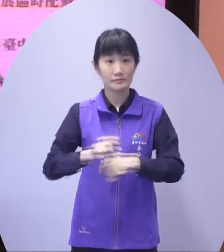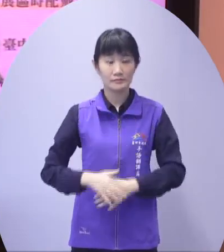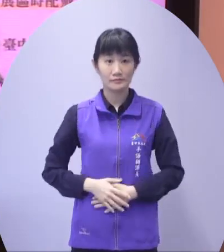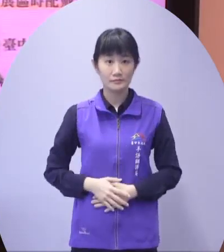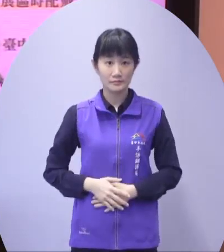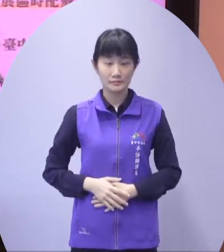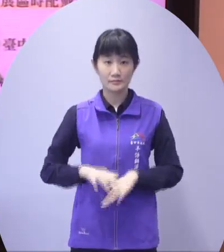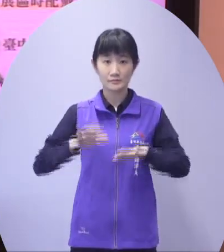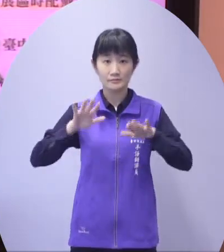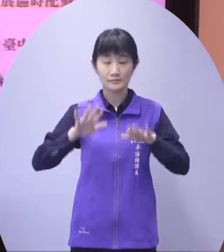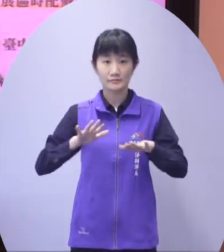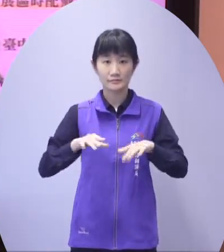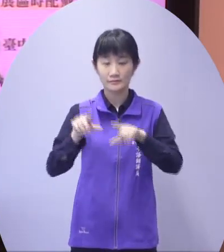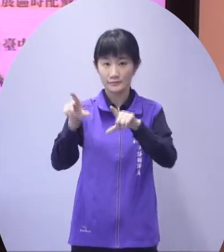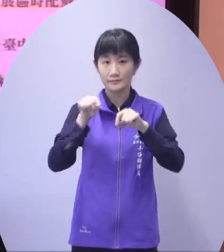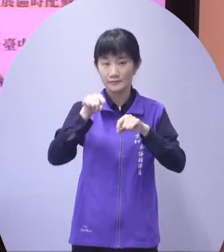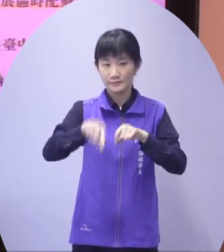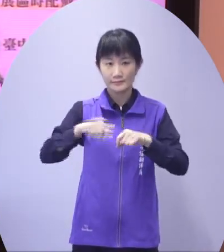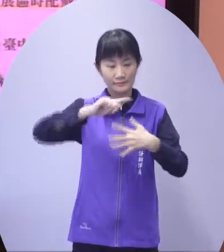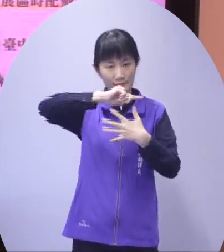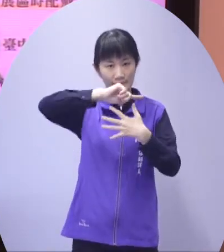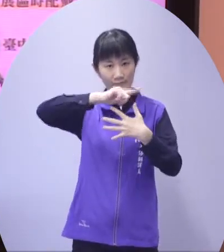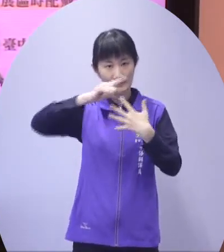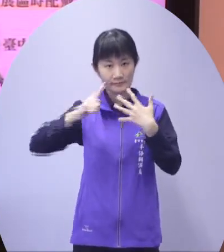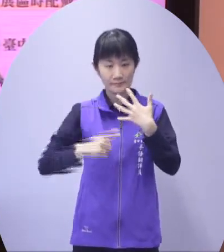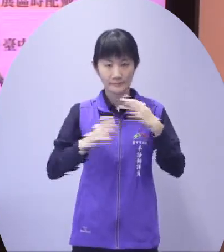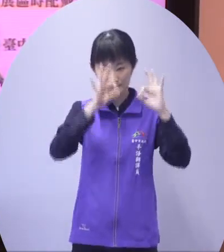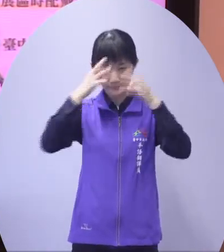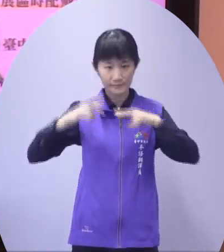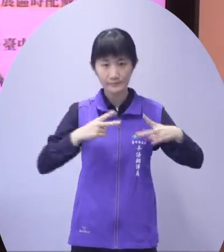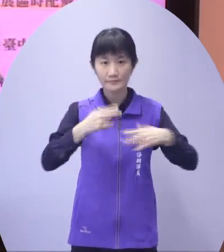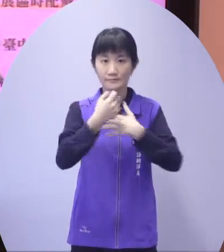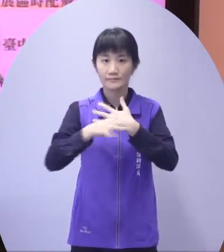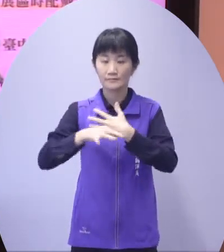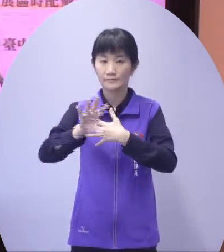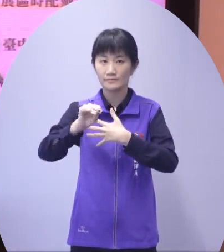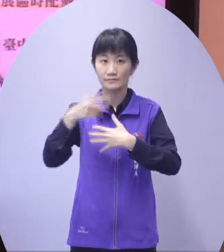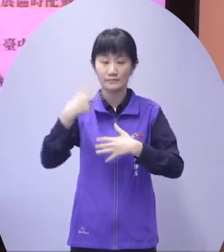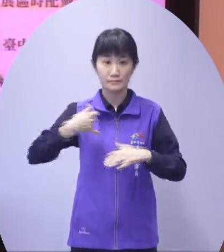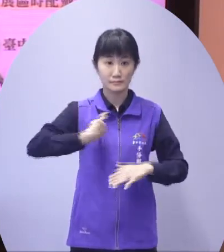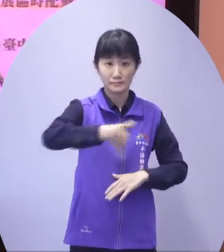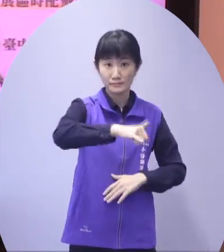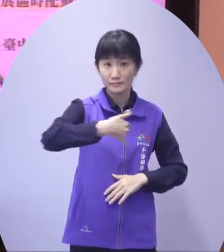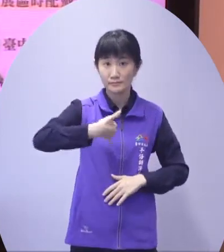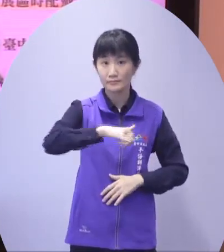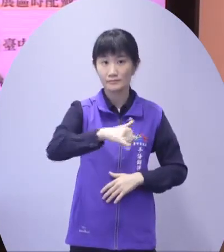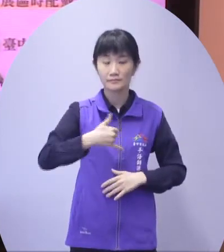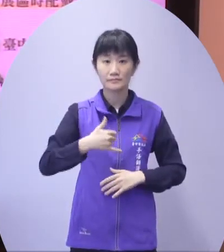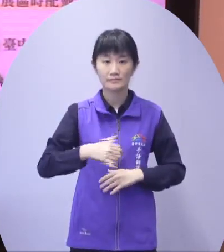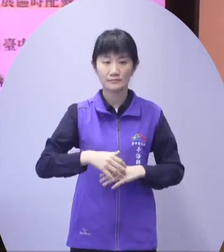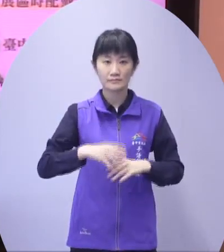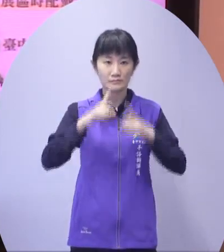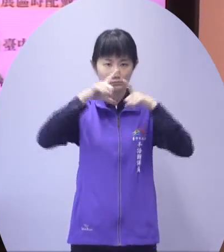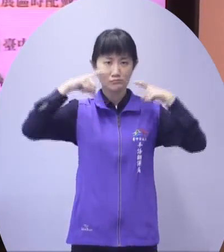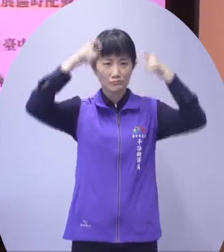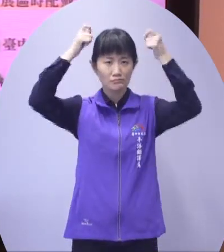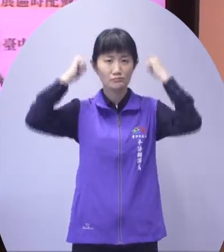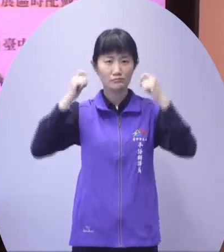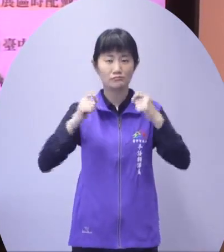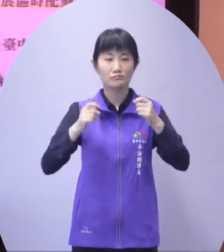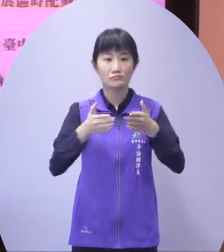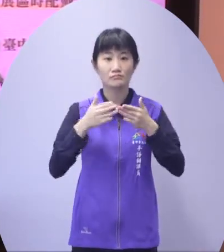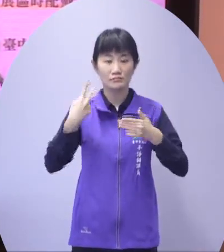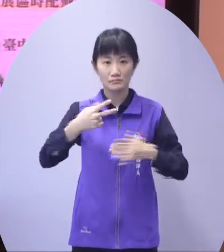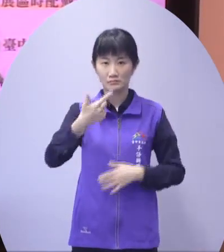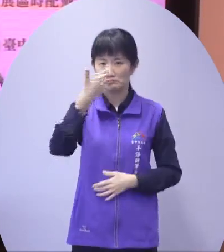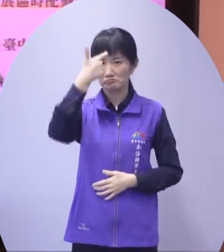新公告的讯息及规范来滚动检讨调整。那花坛节是单一入口，进入展区必须佩戴口罩以及进行